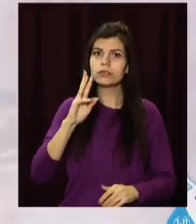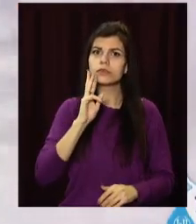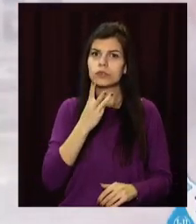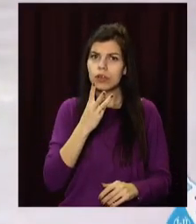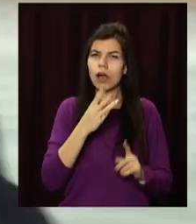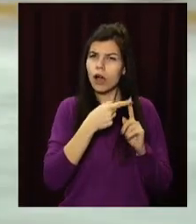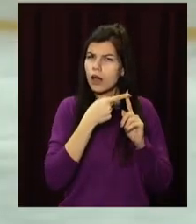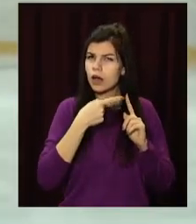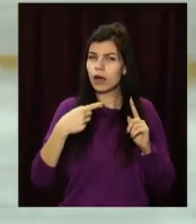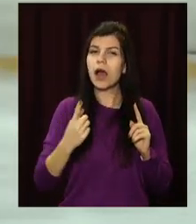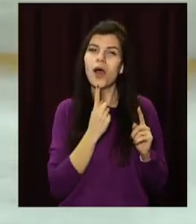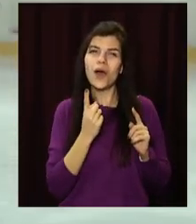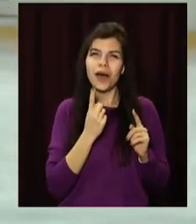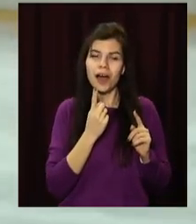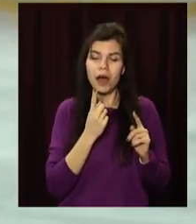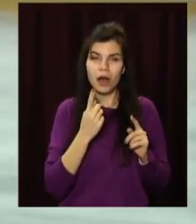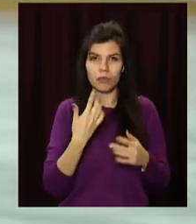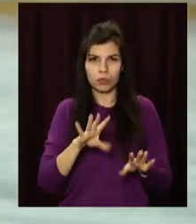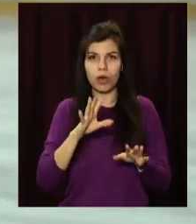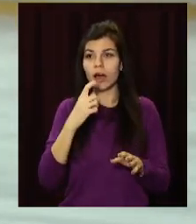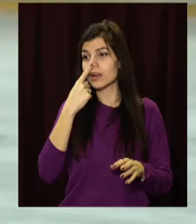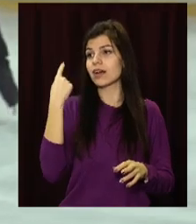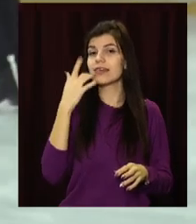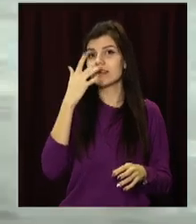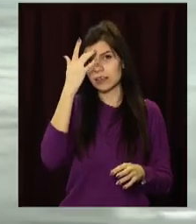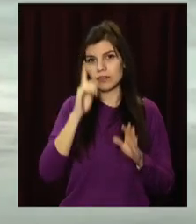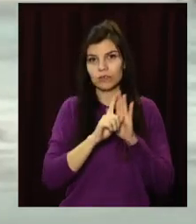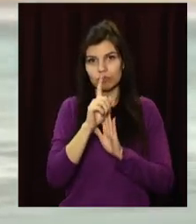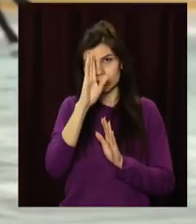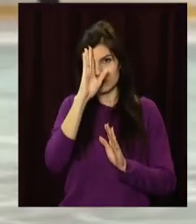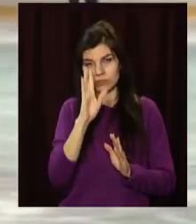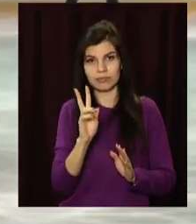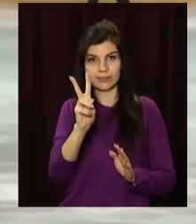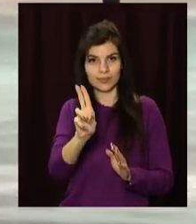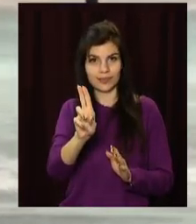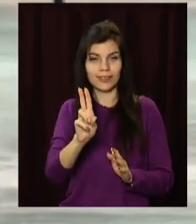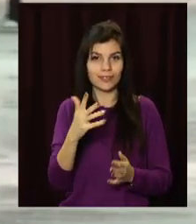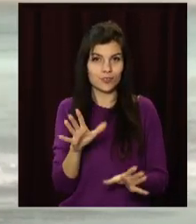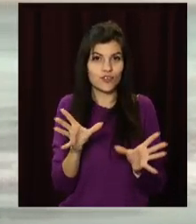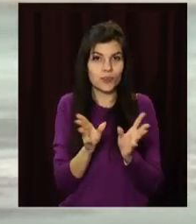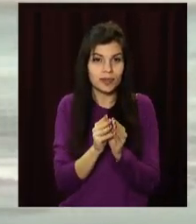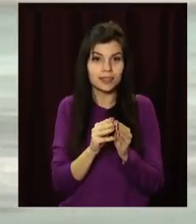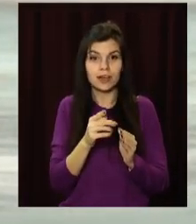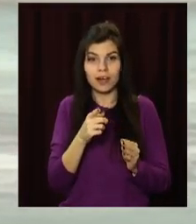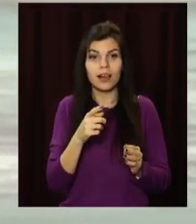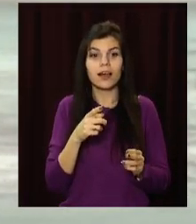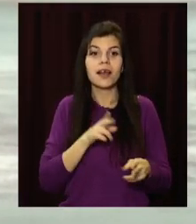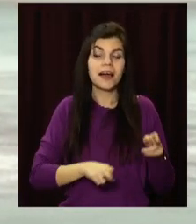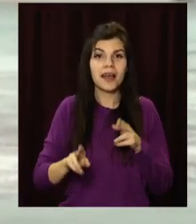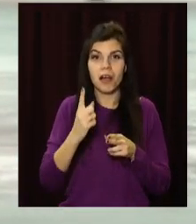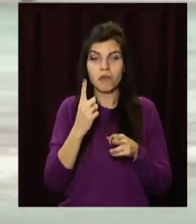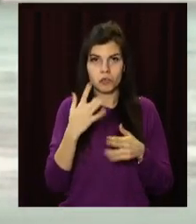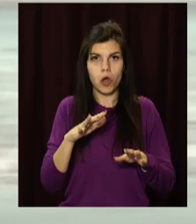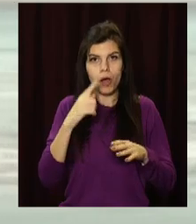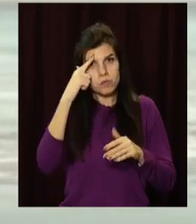как можно быстрее восстановить форму, как-то вспомнить элементы. 16-річна Софія без перебільшення виросла на льоду. Вона стоїть на